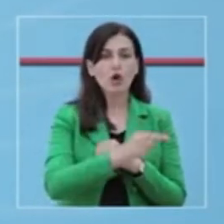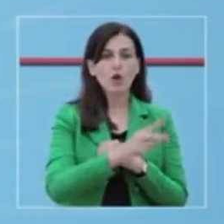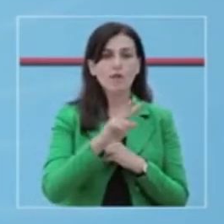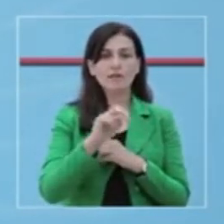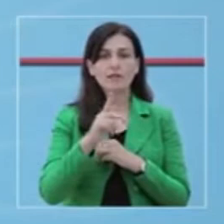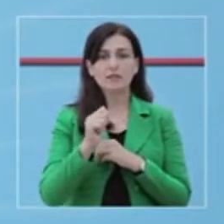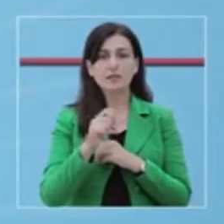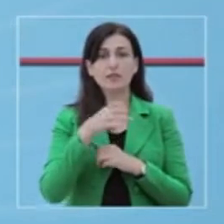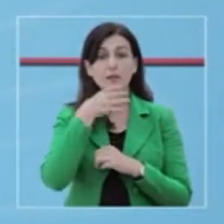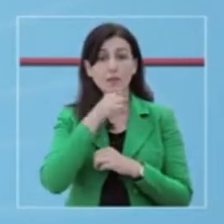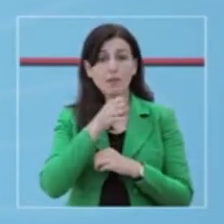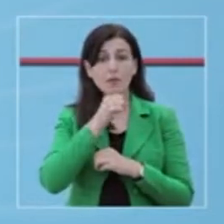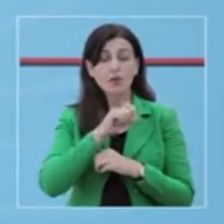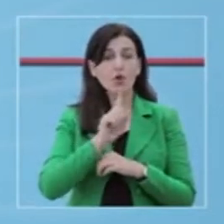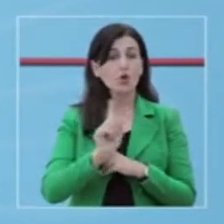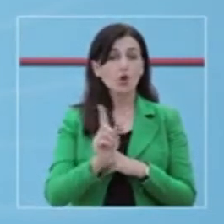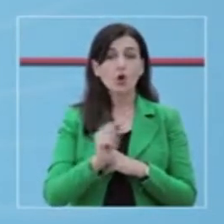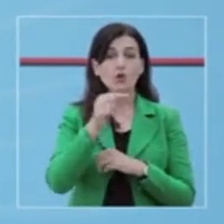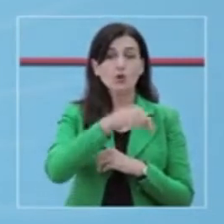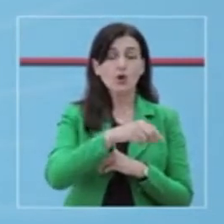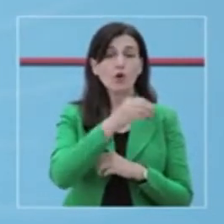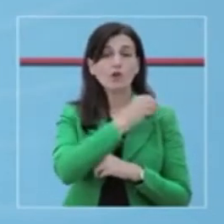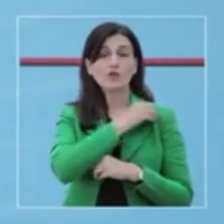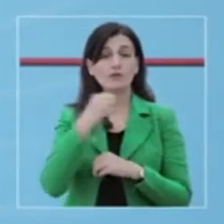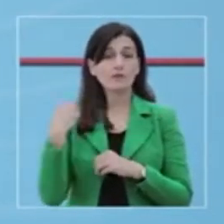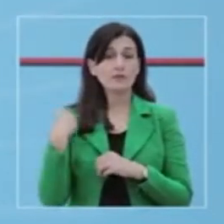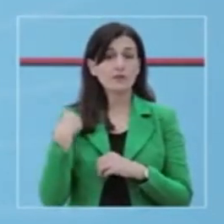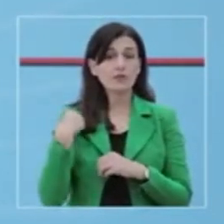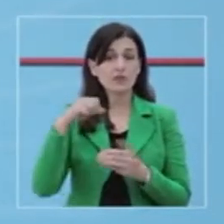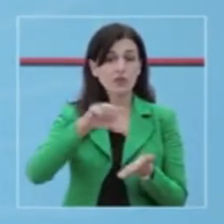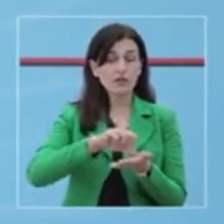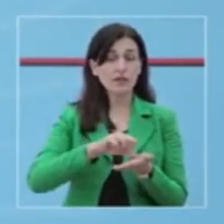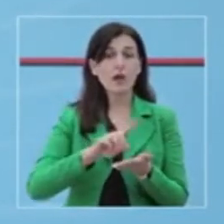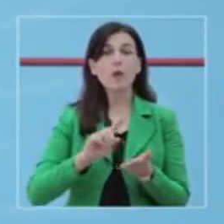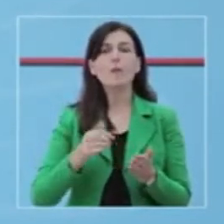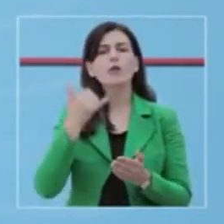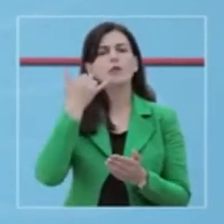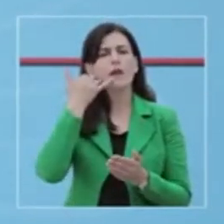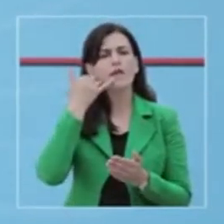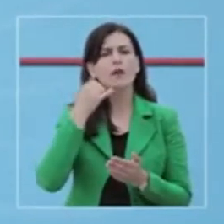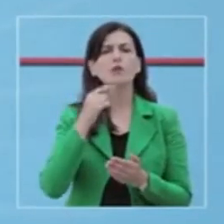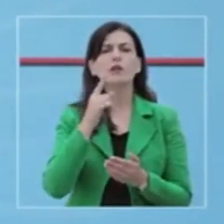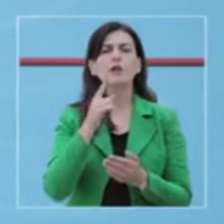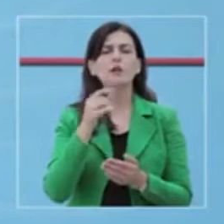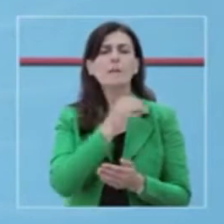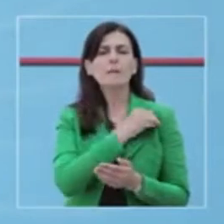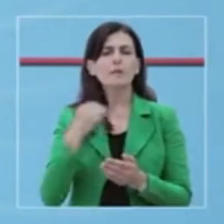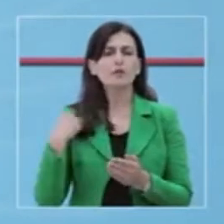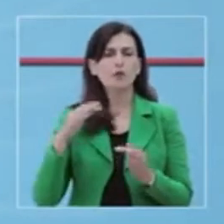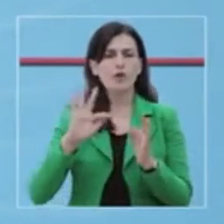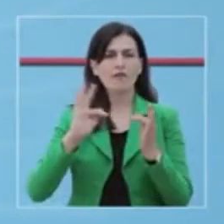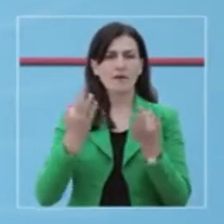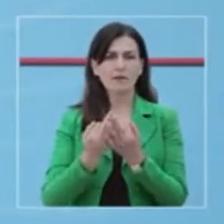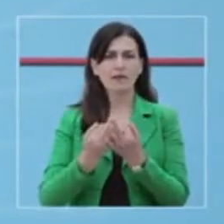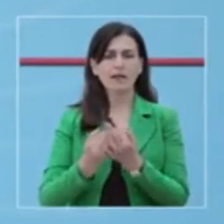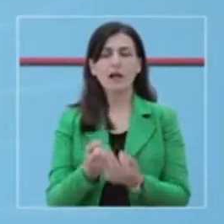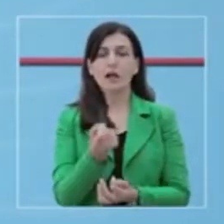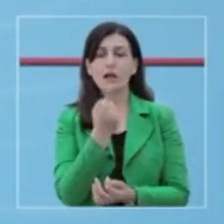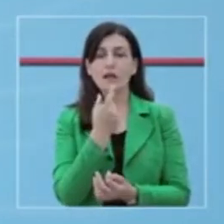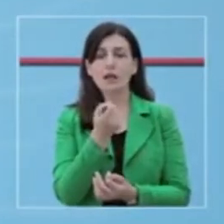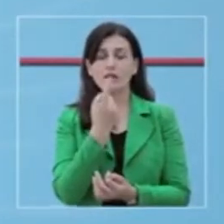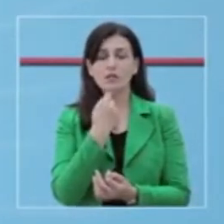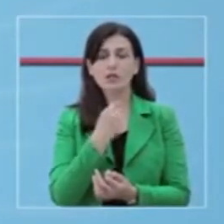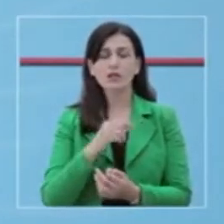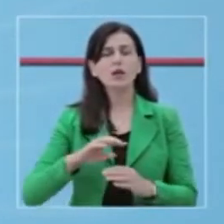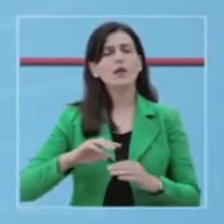të shmangin kontaktet në qendrat shëndetësore, por të kontaktojnë mjekun e familjes për barnat me rimbursim. Kontaktoni me mjekun